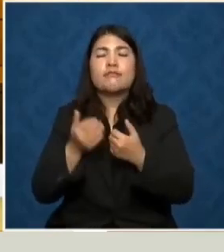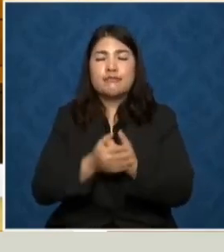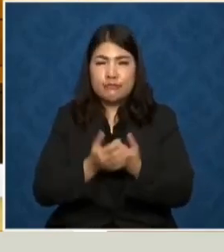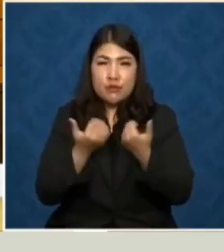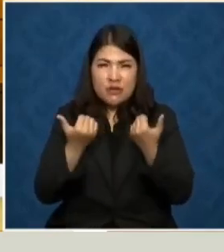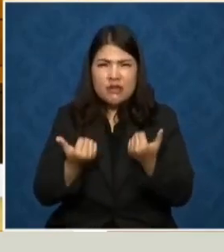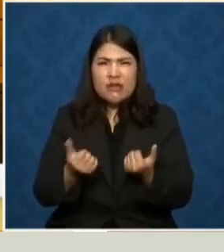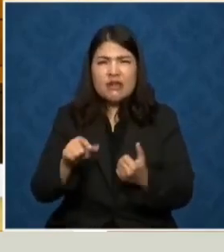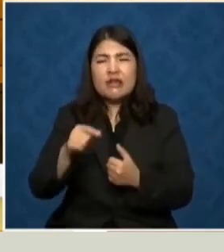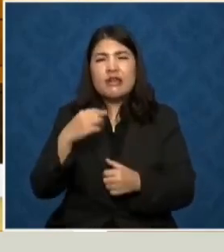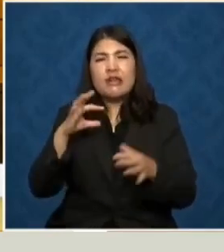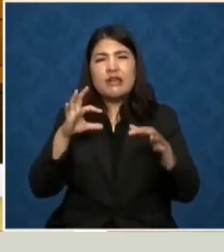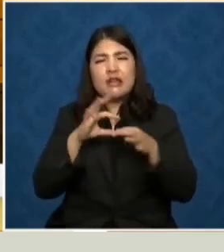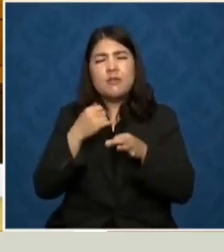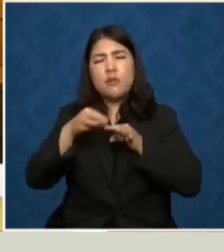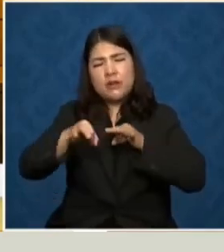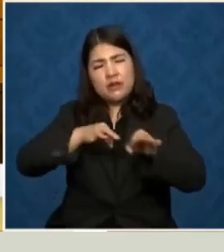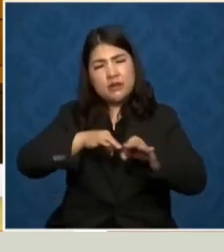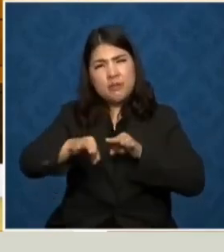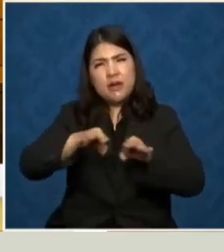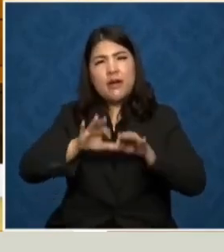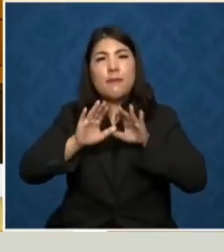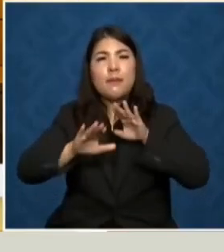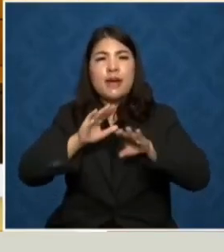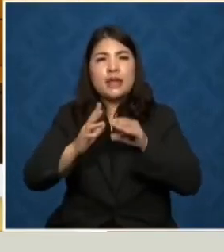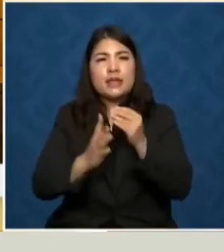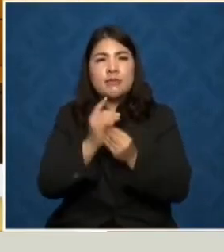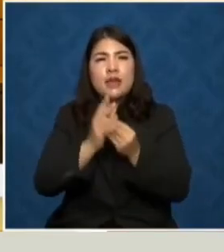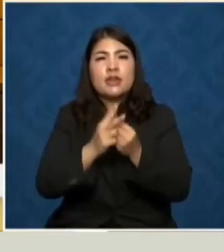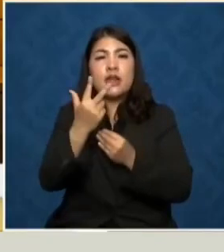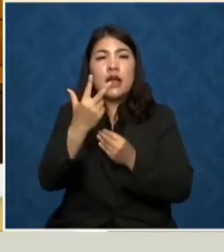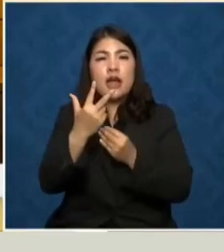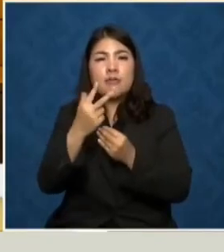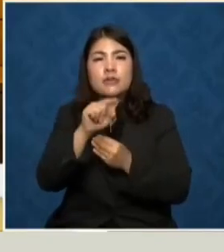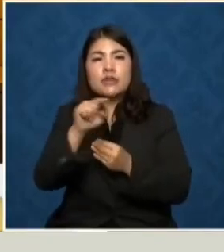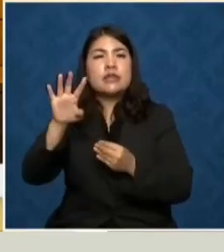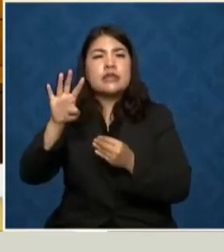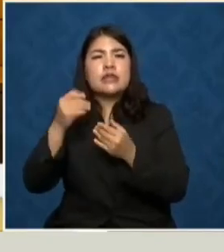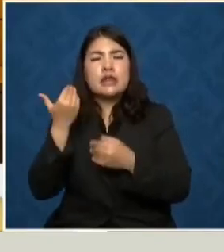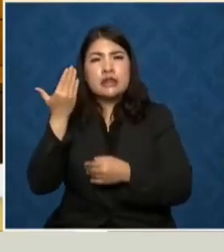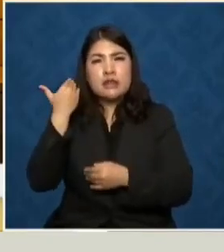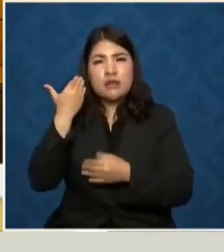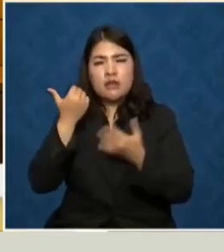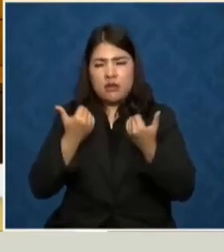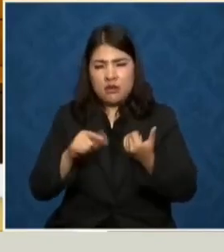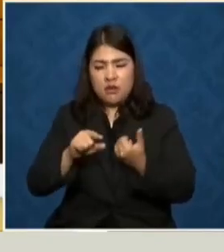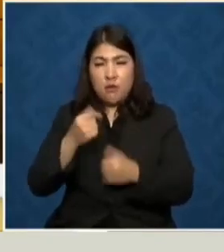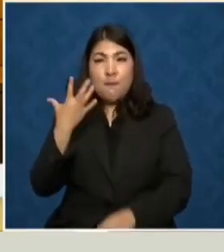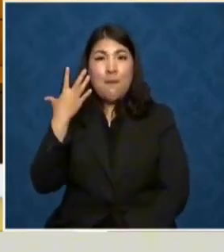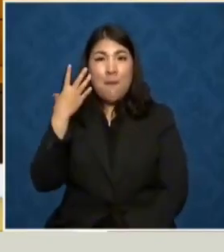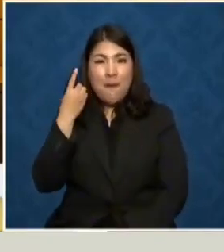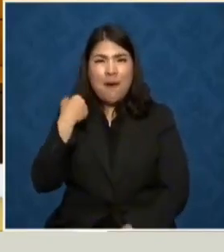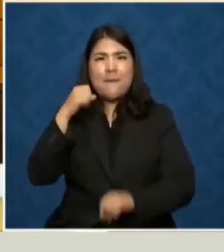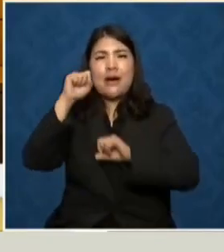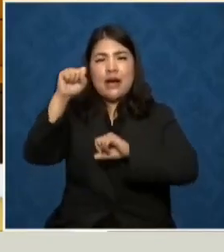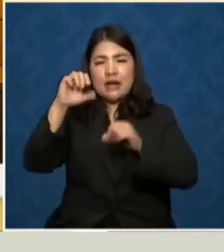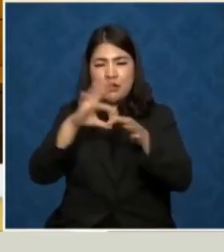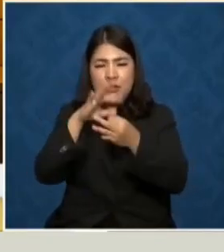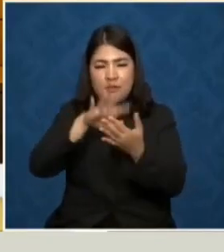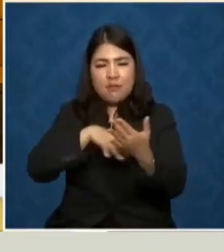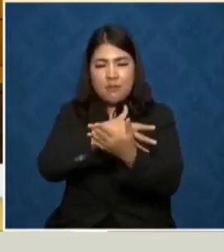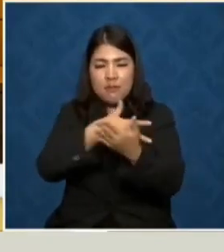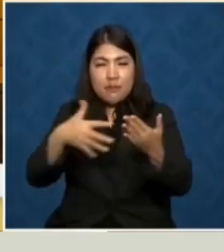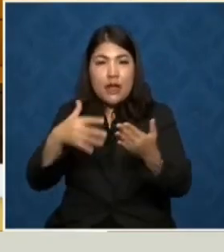ของ8พิล่าที่อธิบายไปเมื่อสัก 3-4 อาทิตย์ที่ผ่านมาเรื่องของการอัปเกรด Aviation Hub เมื่อวานนี้ก็มีการประกาศไปเรื่องแผนงานของการท่องเ